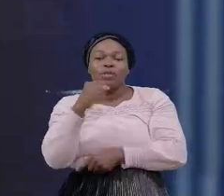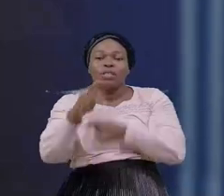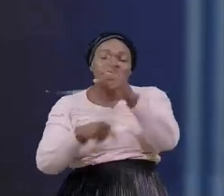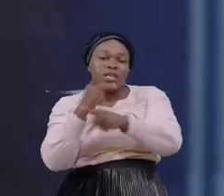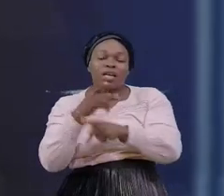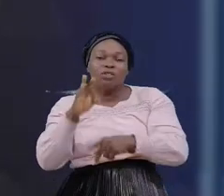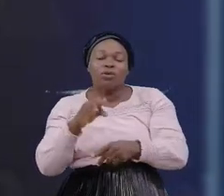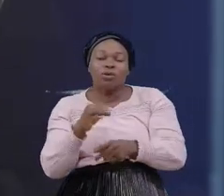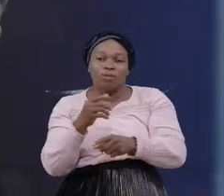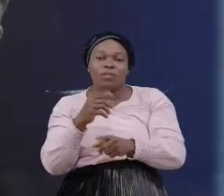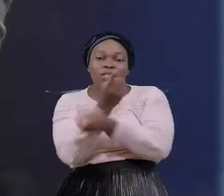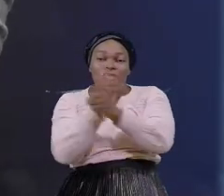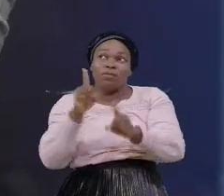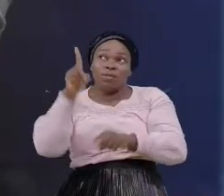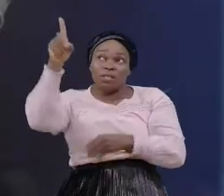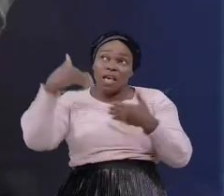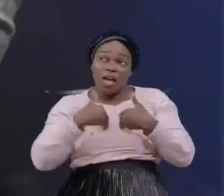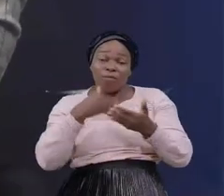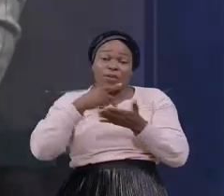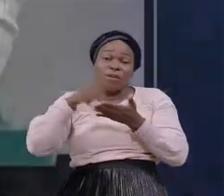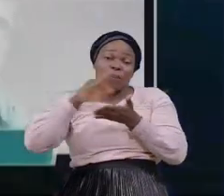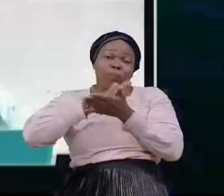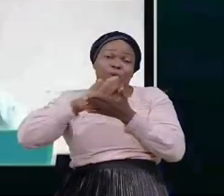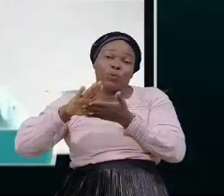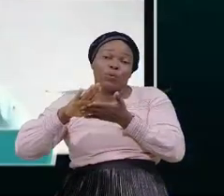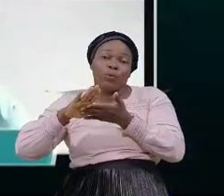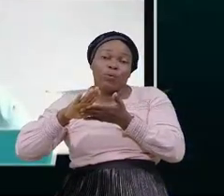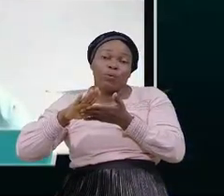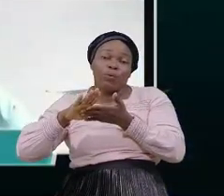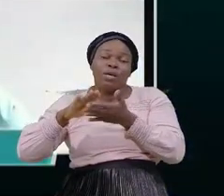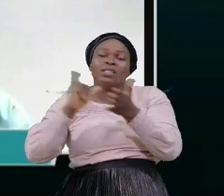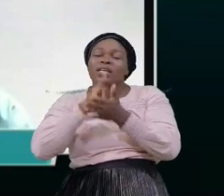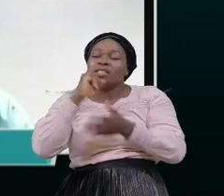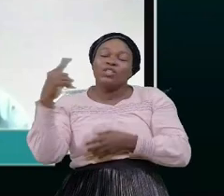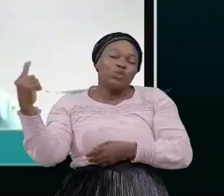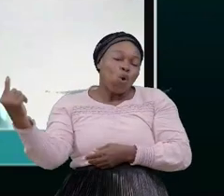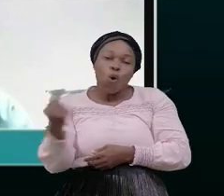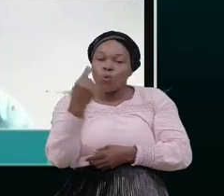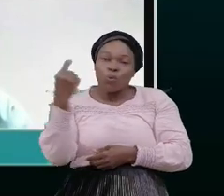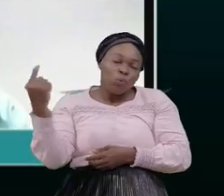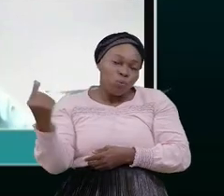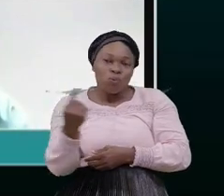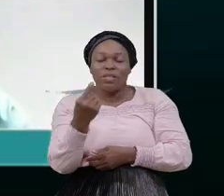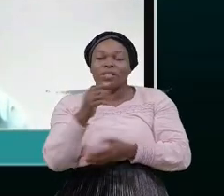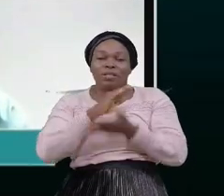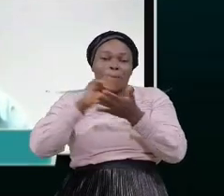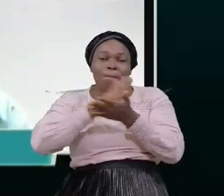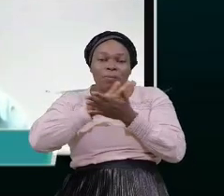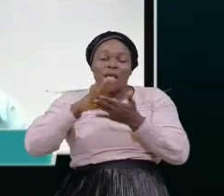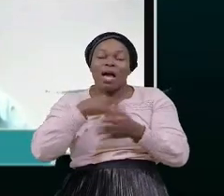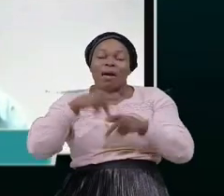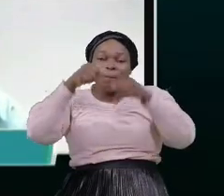de délivrance que Christ a, une délivrance pure, toujours qui agit et qui est